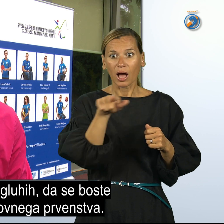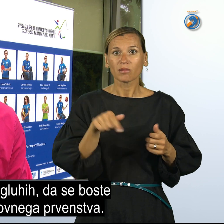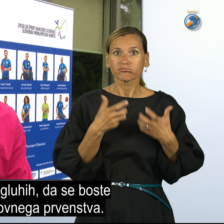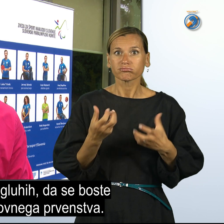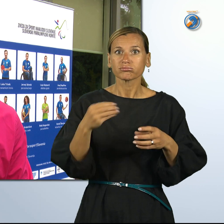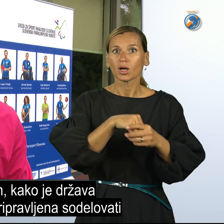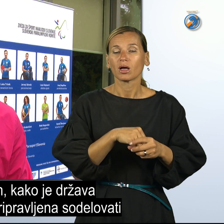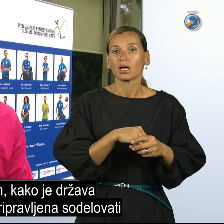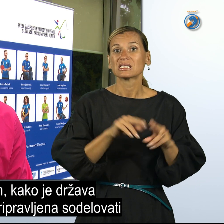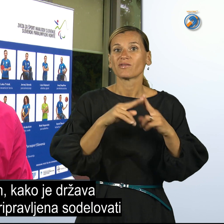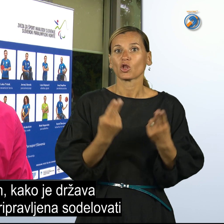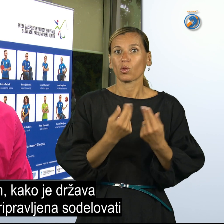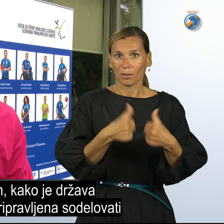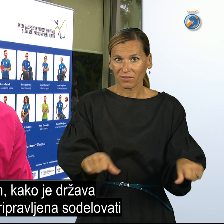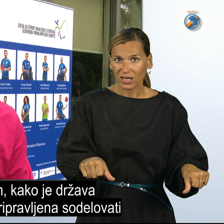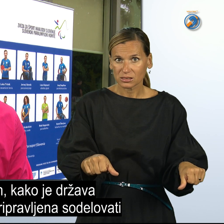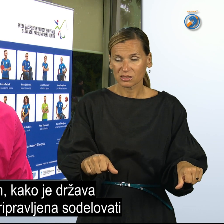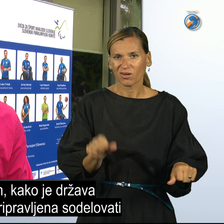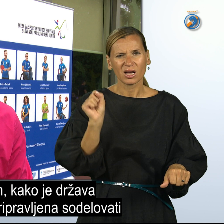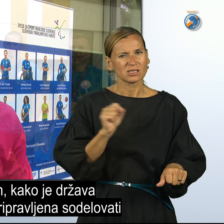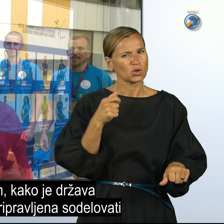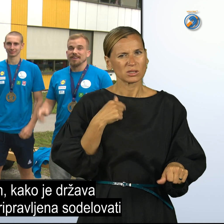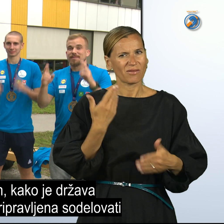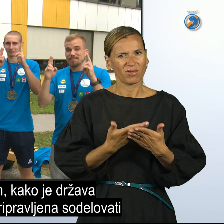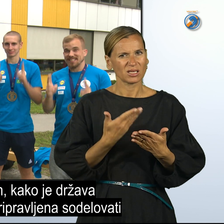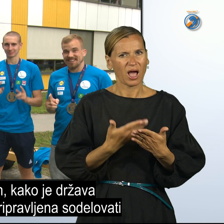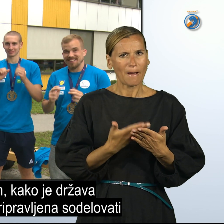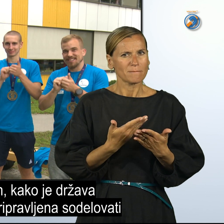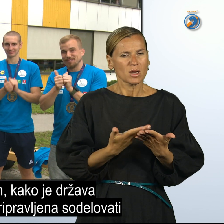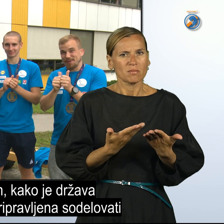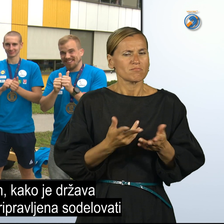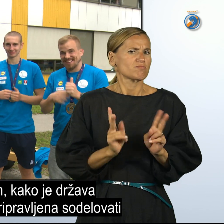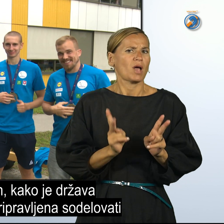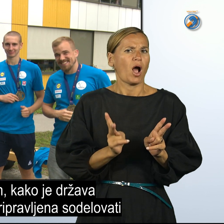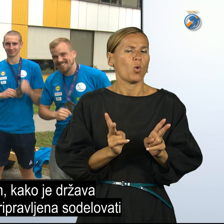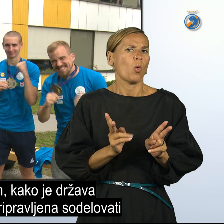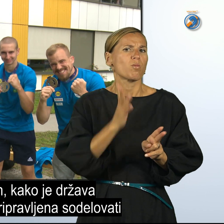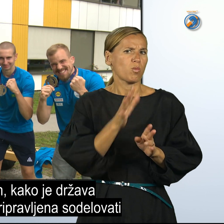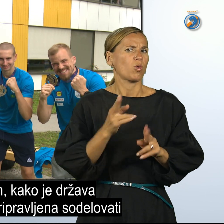prvenstva. Zato ne verjamem, kako je država v tem pogledu